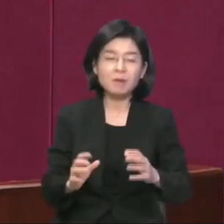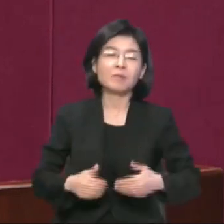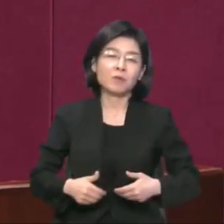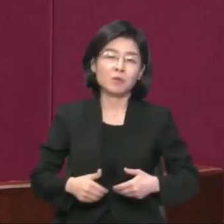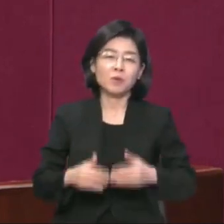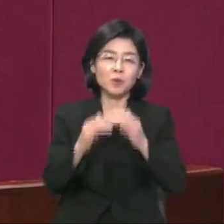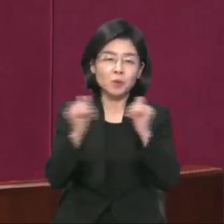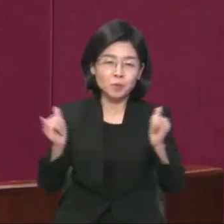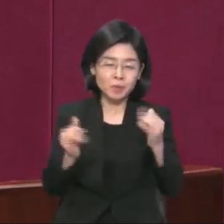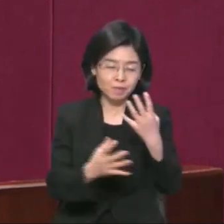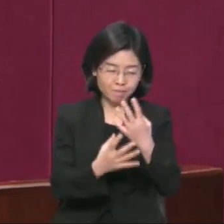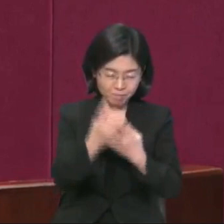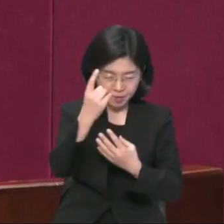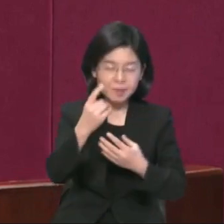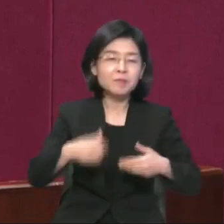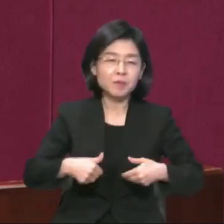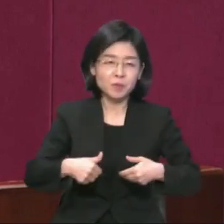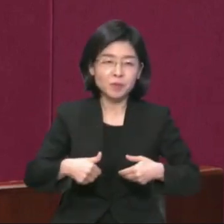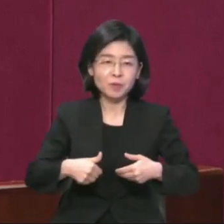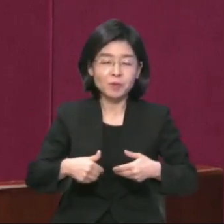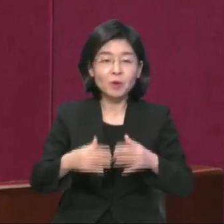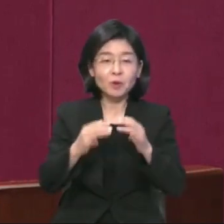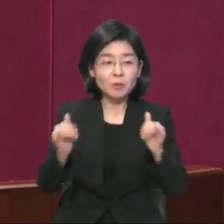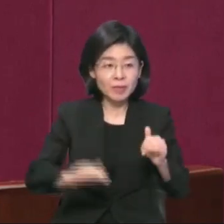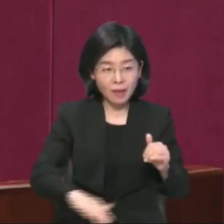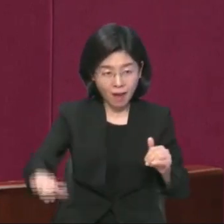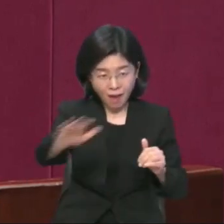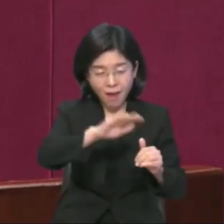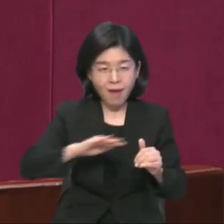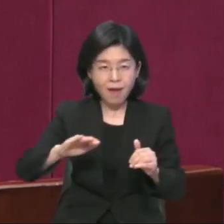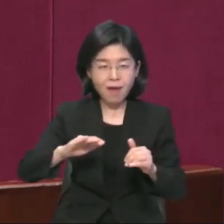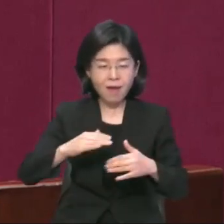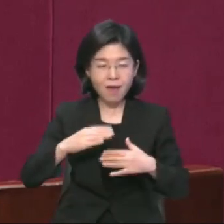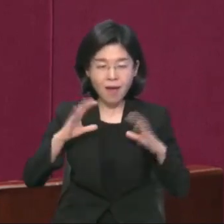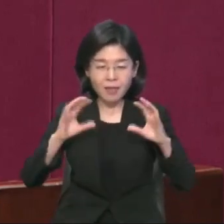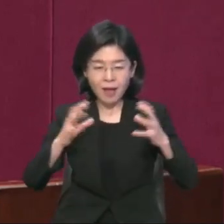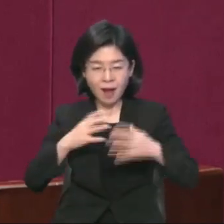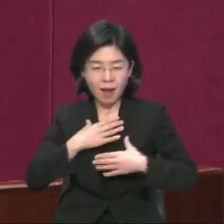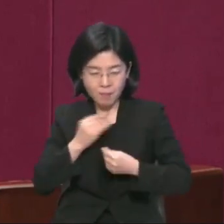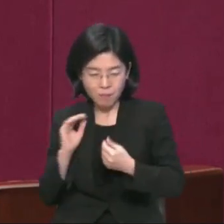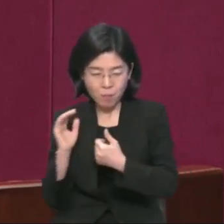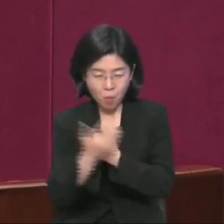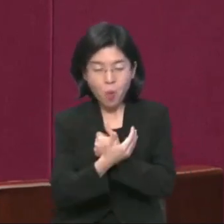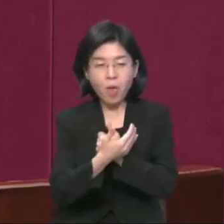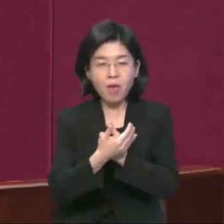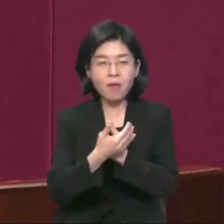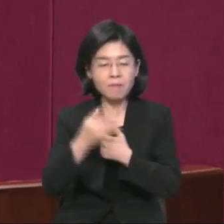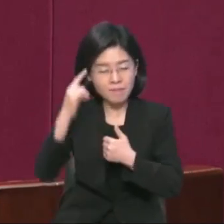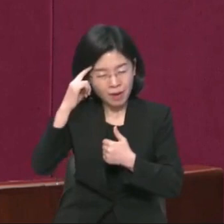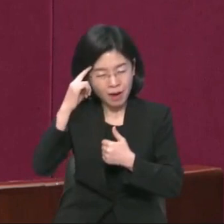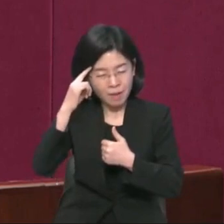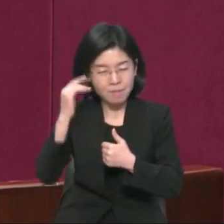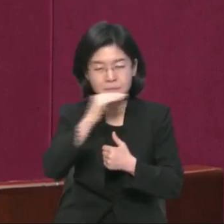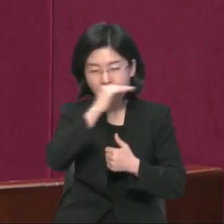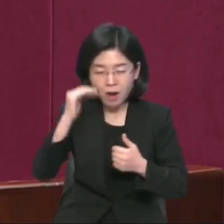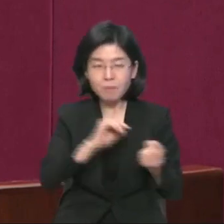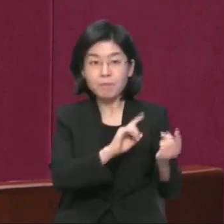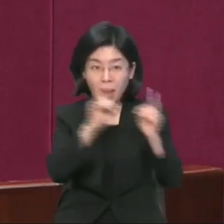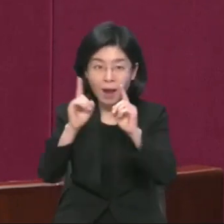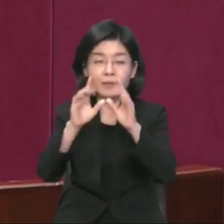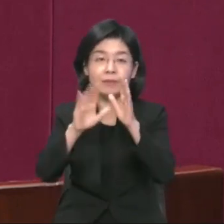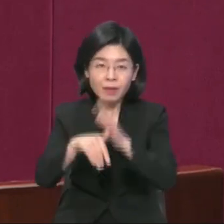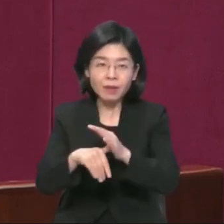국민이 올바른 안보 지식을 바탕으로 뭉칠 때 비로소 튼튼한 안보를 갖출 수